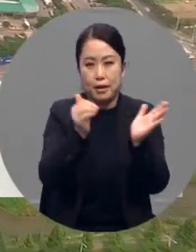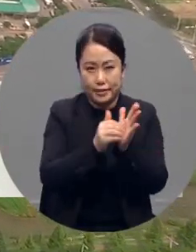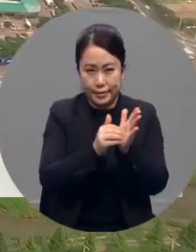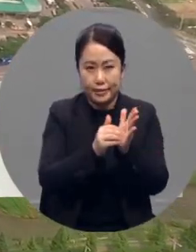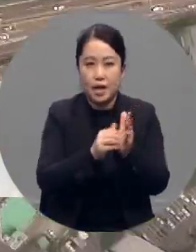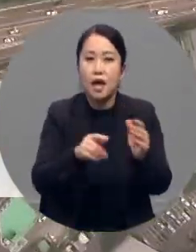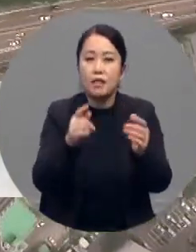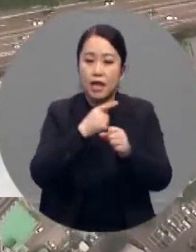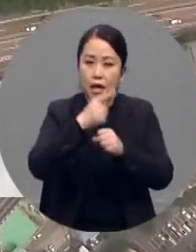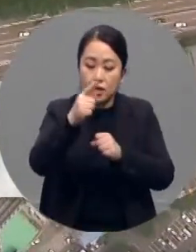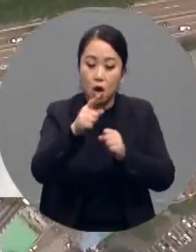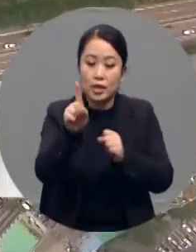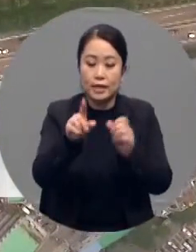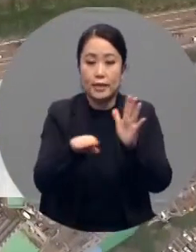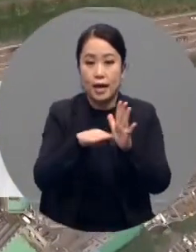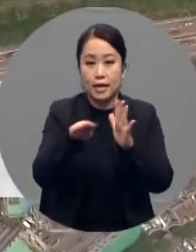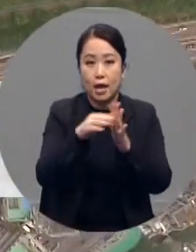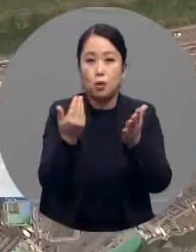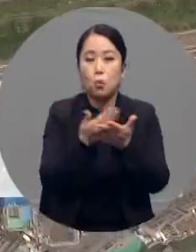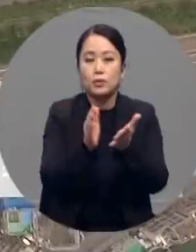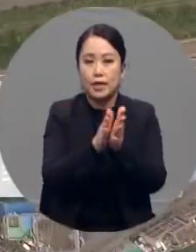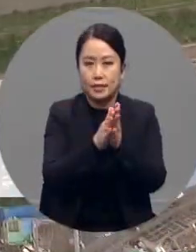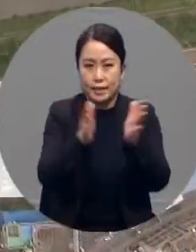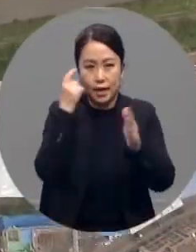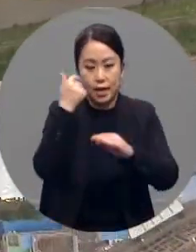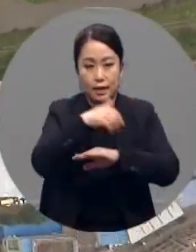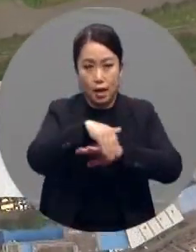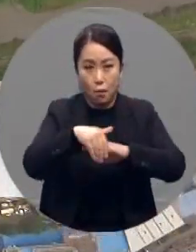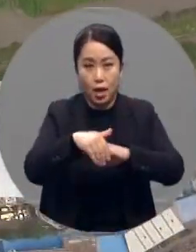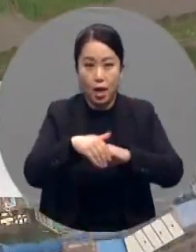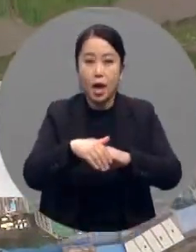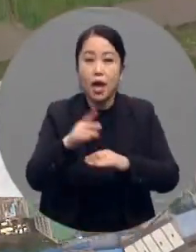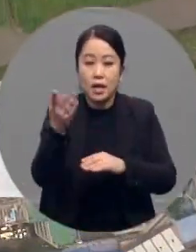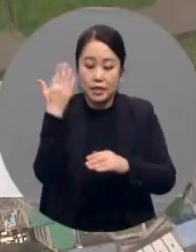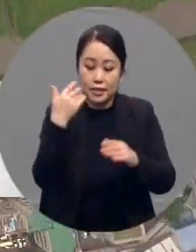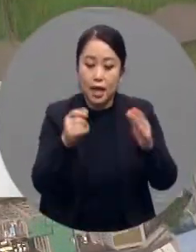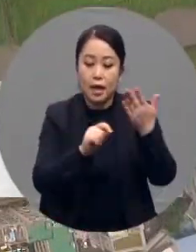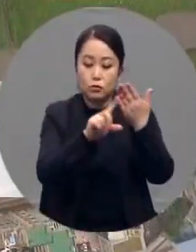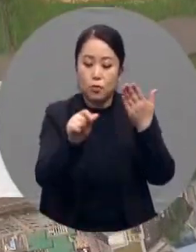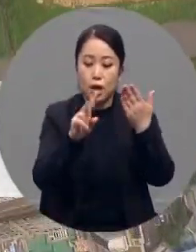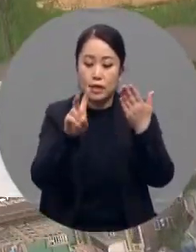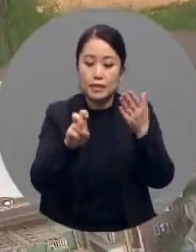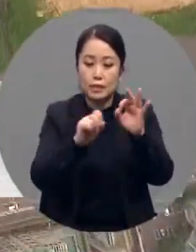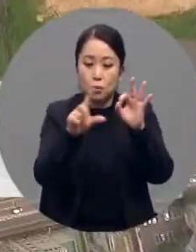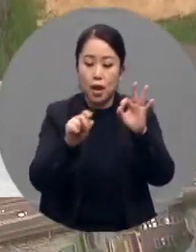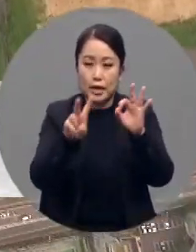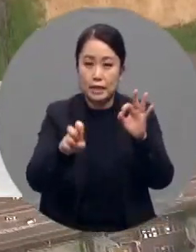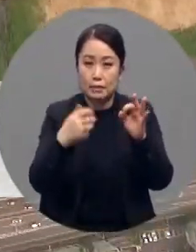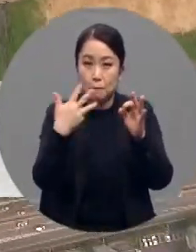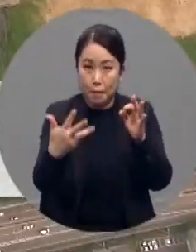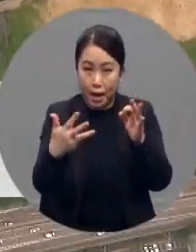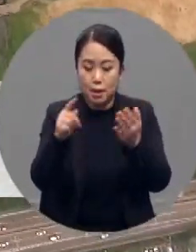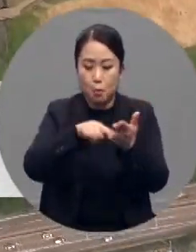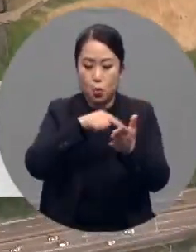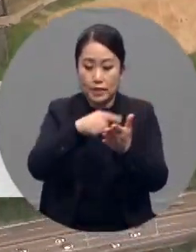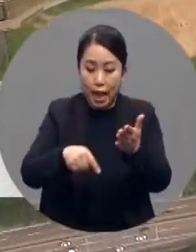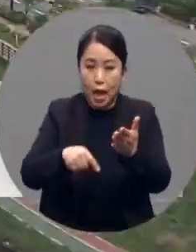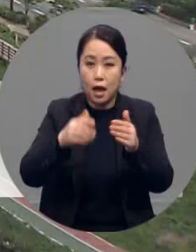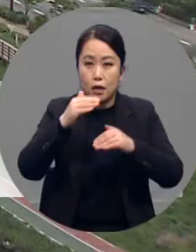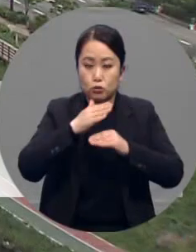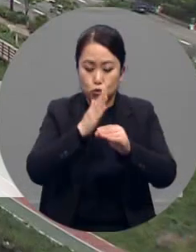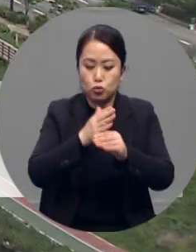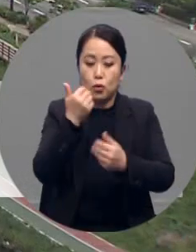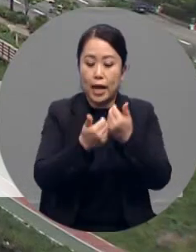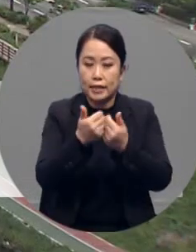예정입니다 부산시는 지난 28일 센텀2지구 사업계획에 대해 보상과정에 갈등을 최소화하고